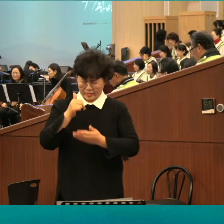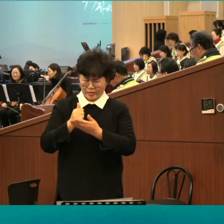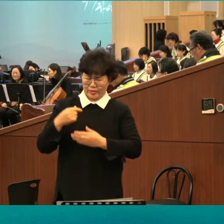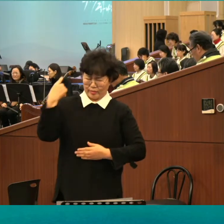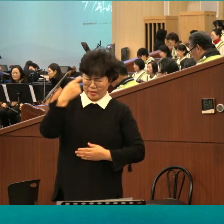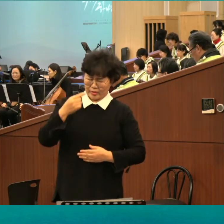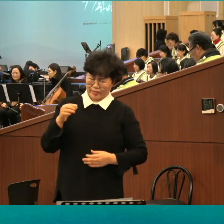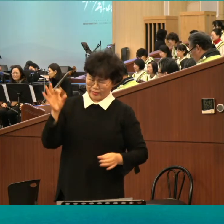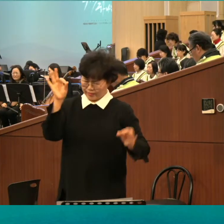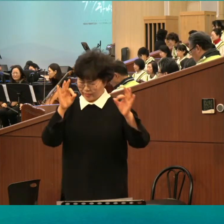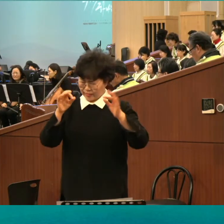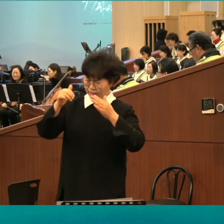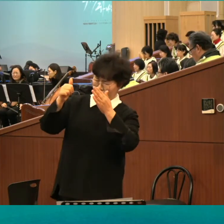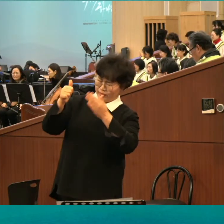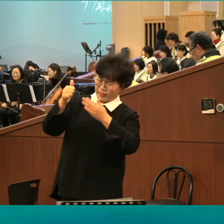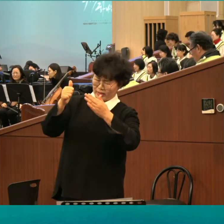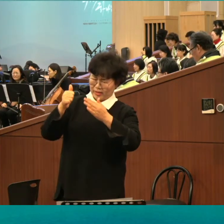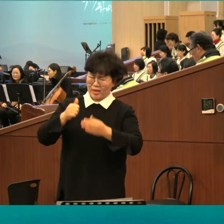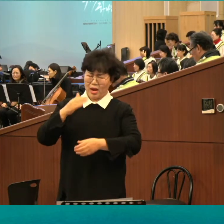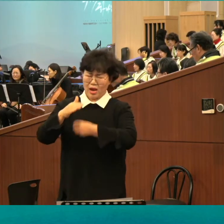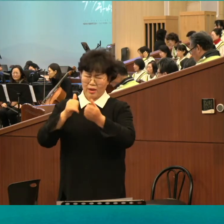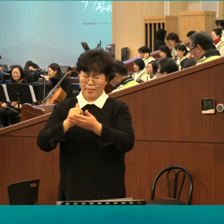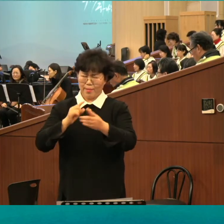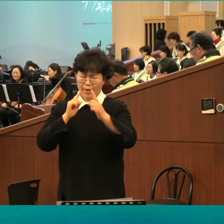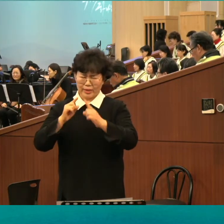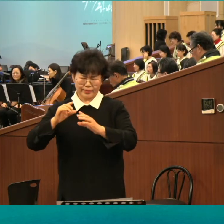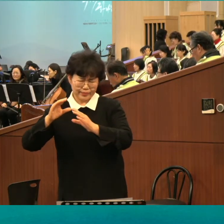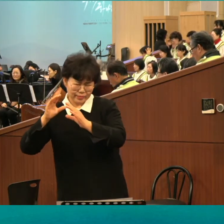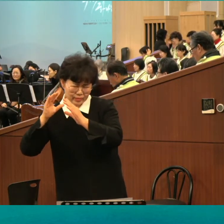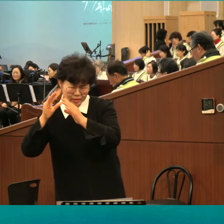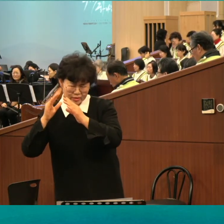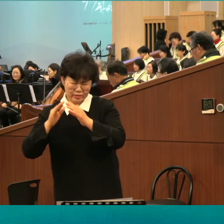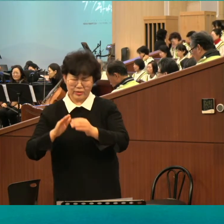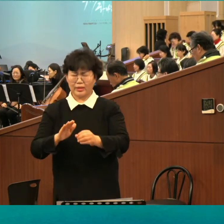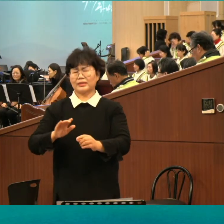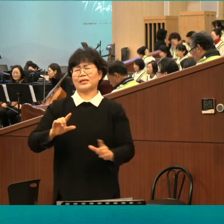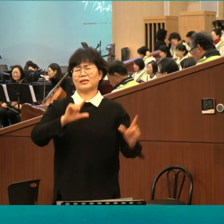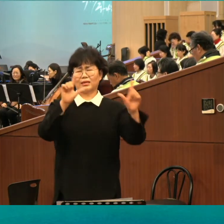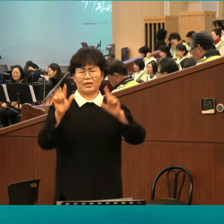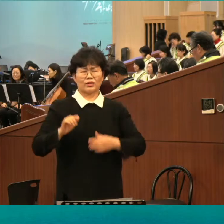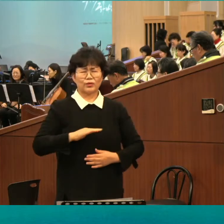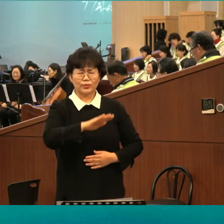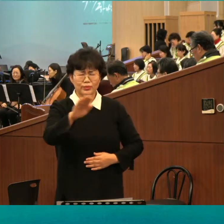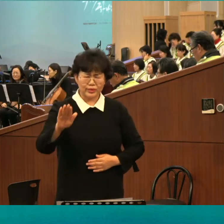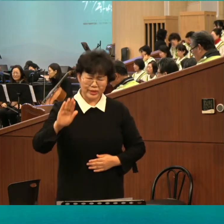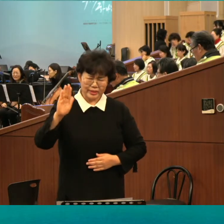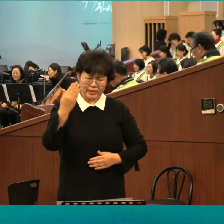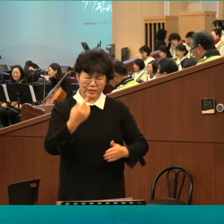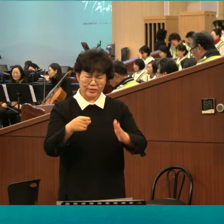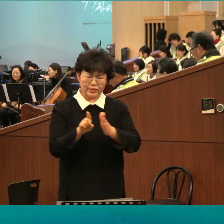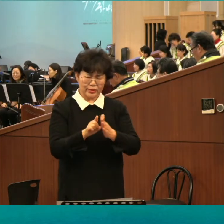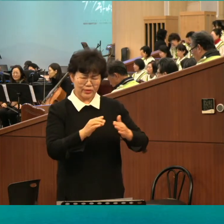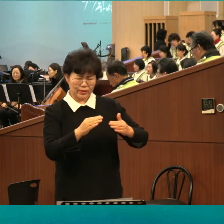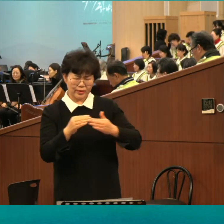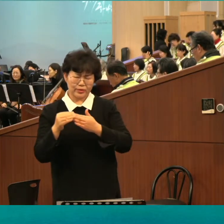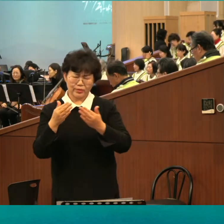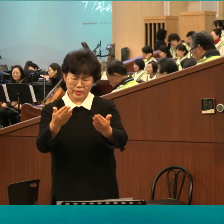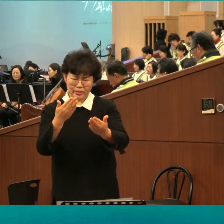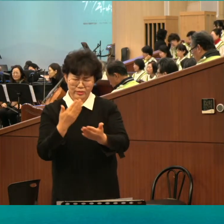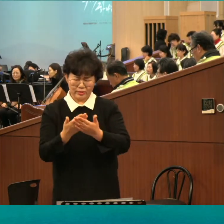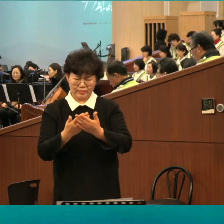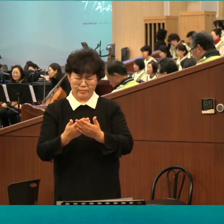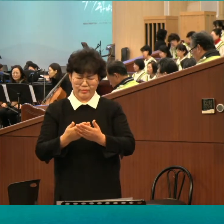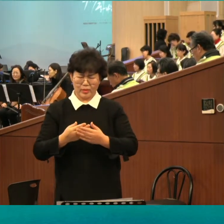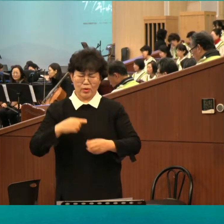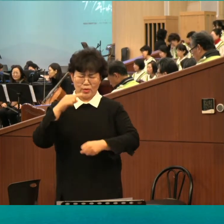구하며 하나님의 말씀을 청종하며 살아가는 저희들 될 수 있도록 인도하여 주시옵소서. 하나님, 이 한